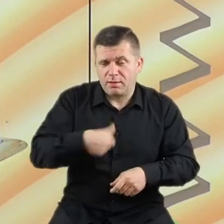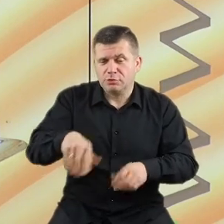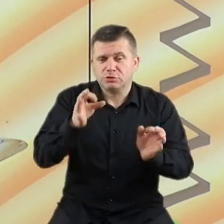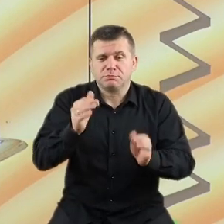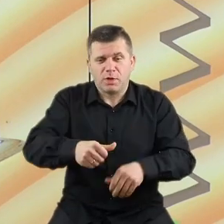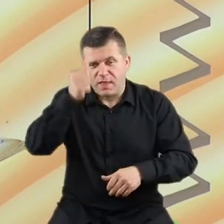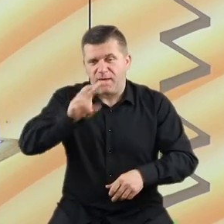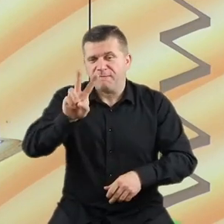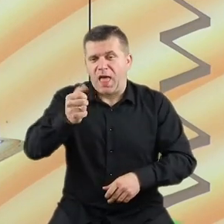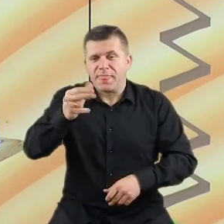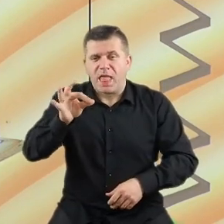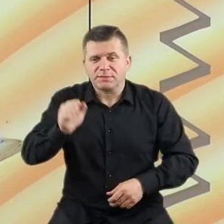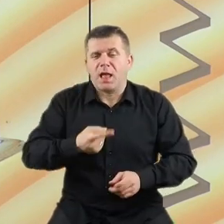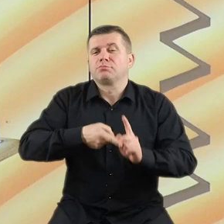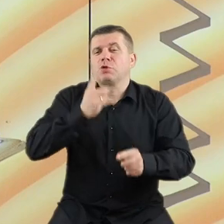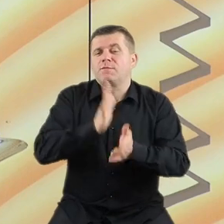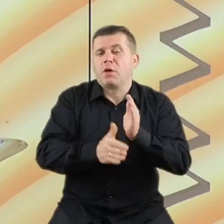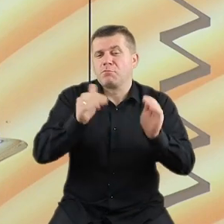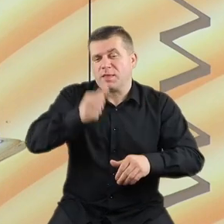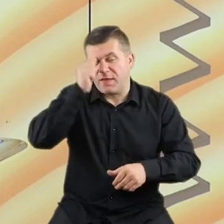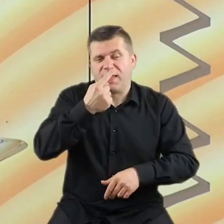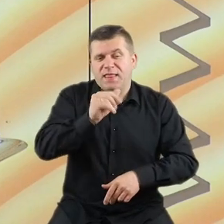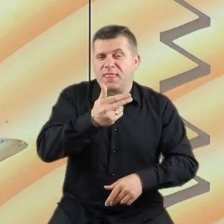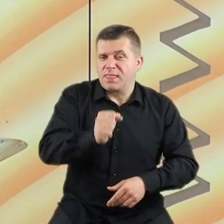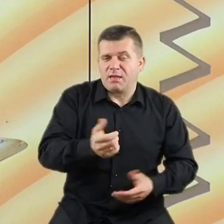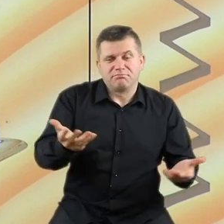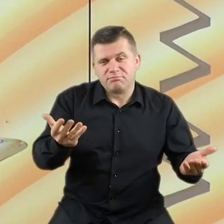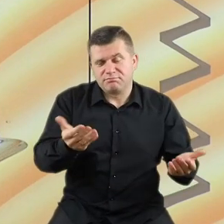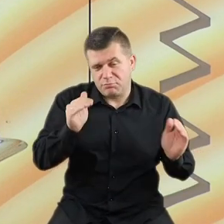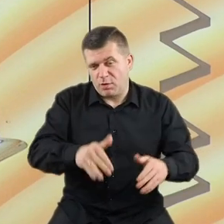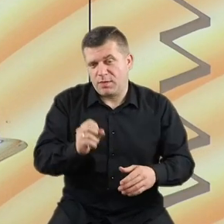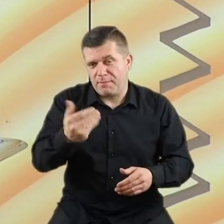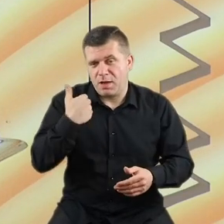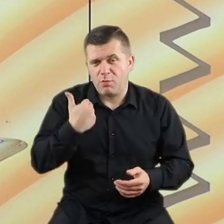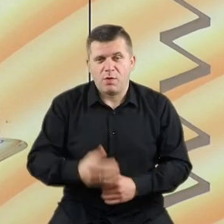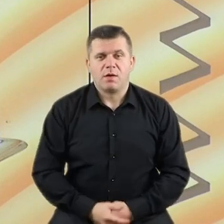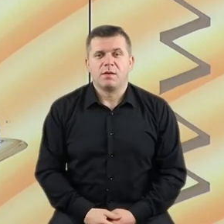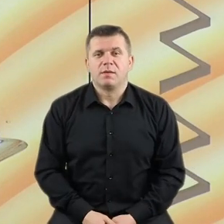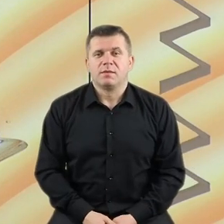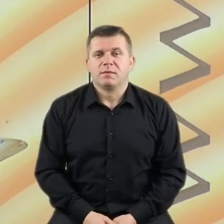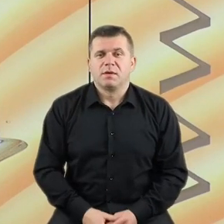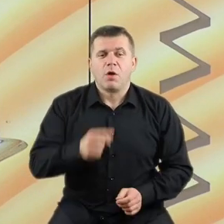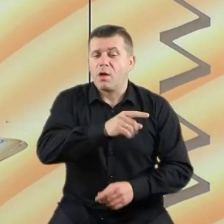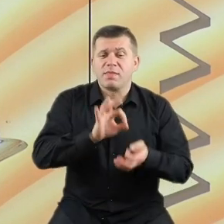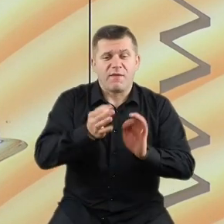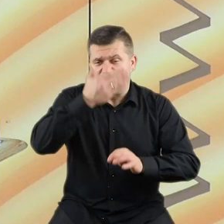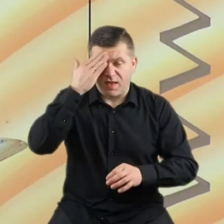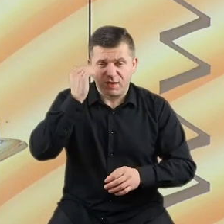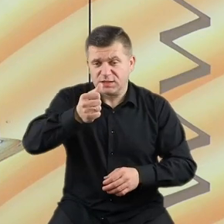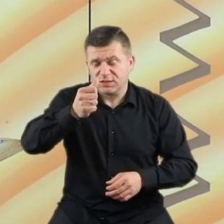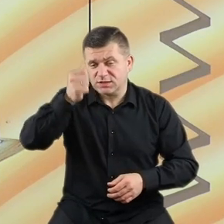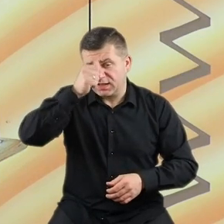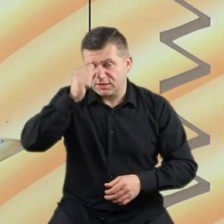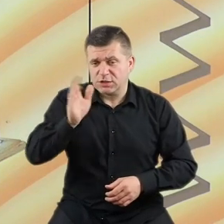Vanessa, to można się było nazywać przed wojną też Dina. Nie wykluczam tego. ale nie wiedziała nawet, czy to nazwisko